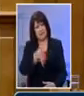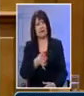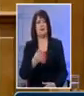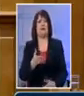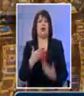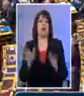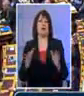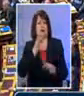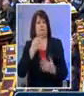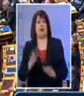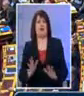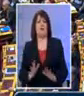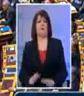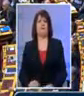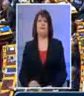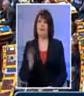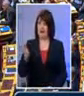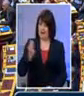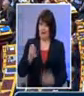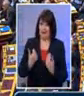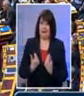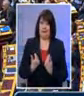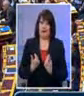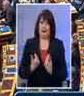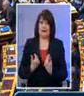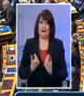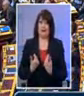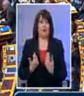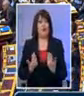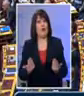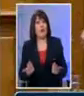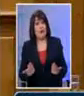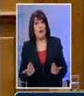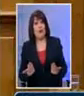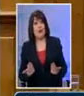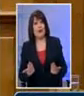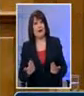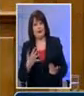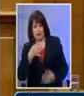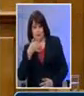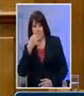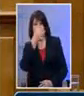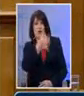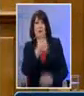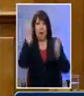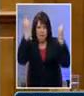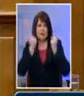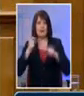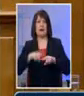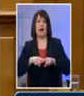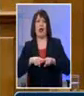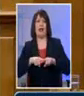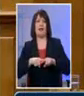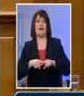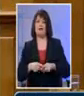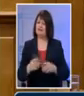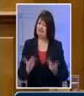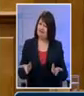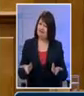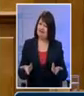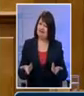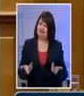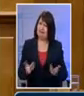λόγο. Αλλά μας είπατε ότι αυτή μου η αναφορά είναι επιζήμια για τη χώρα. Επιζήμια για τη χώρα.